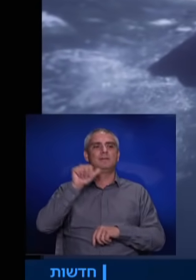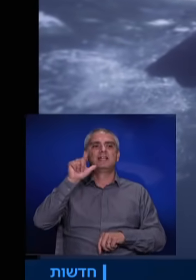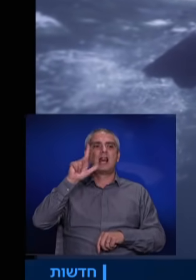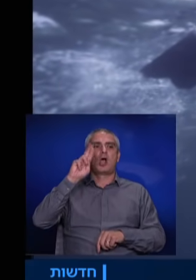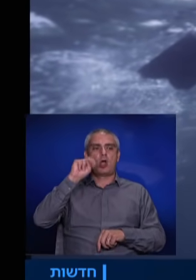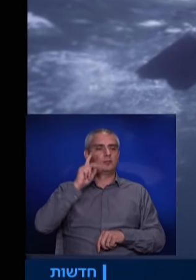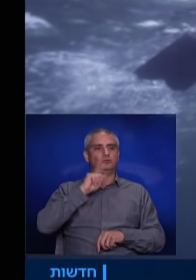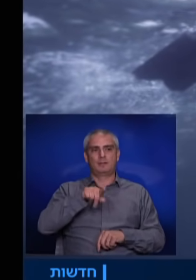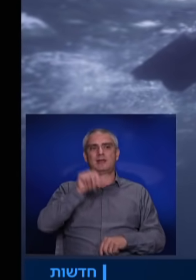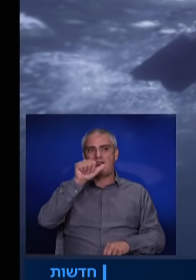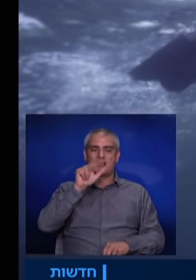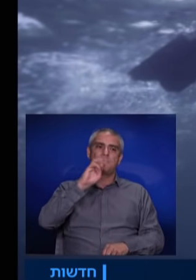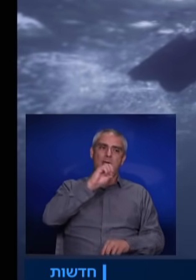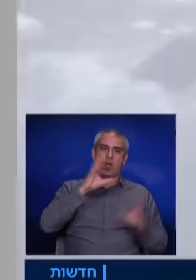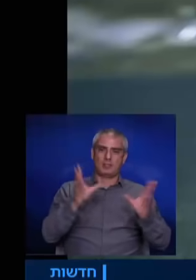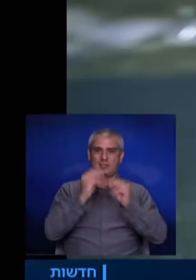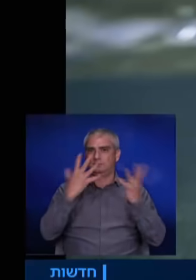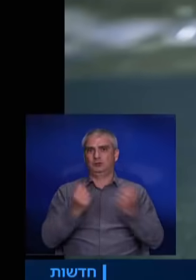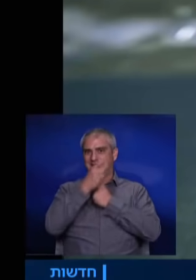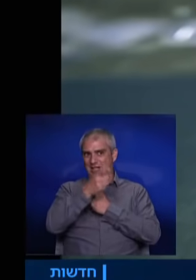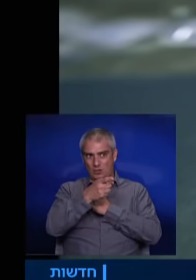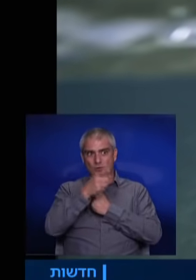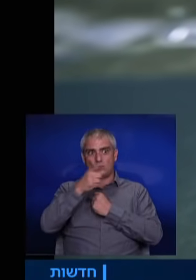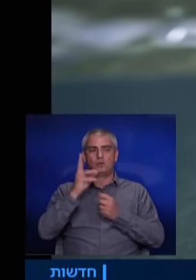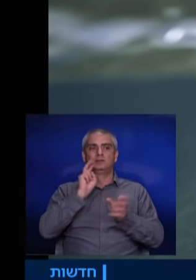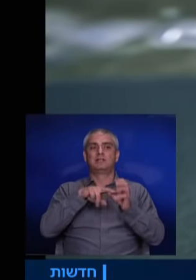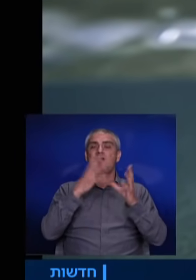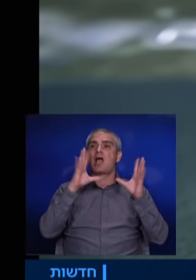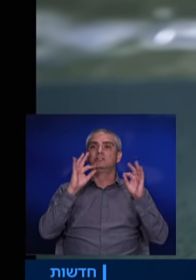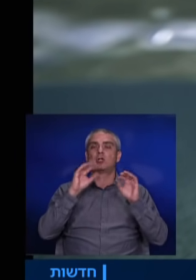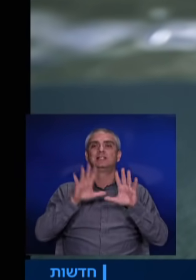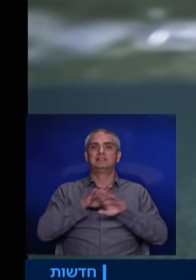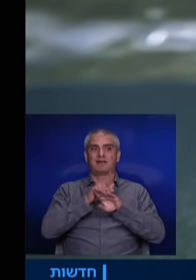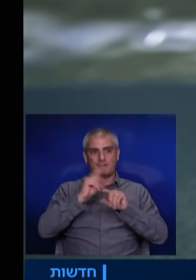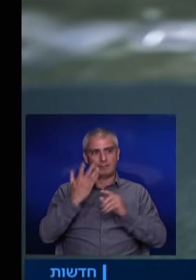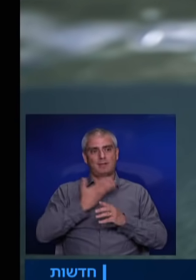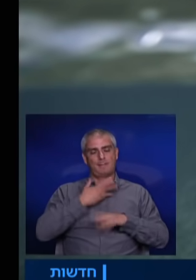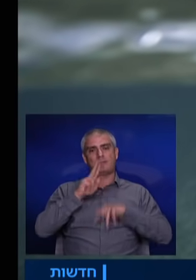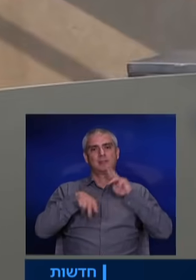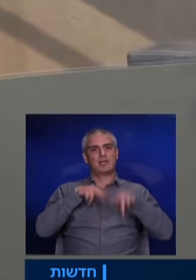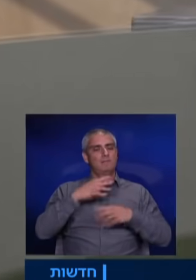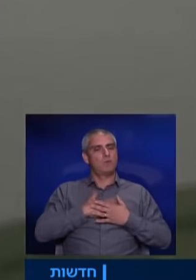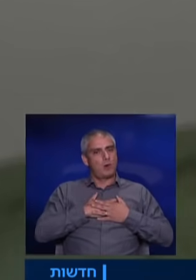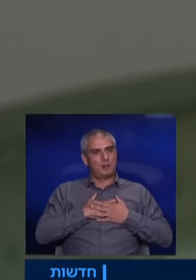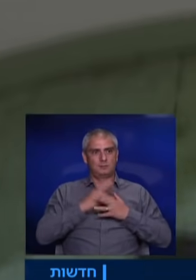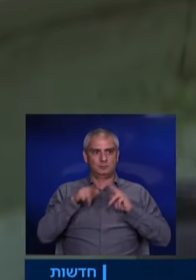על שם אילן ומרון מציליו. הוא הצטרף לעשרות צבים אחרים שזוכים כאן לטיפול מסור.